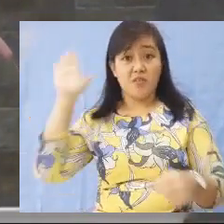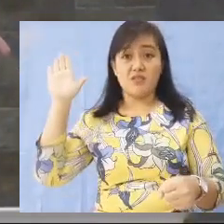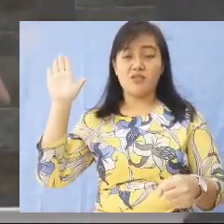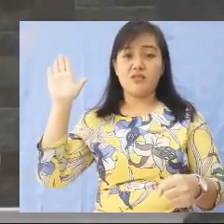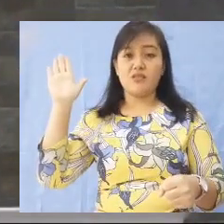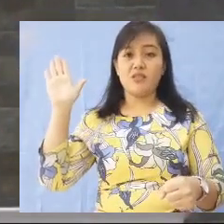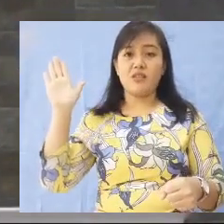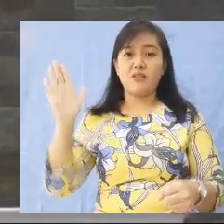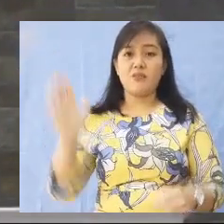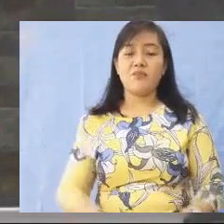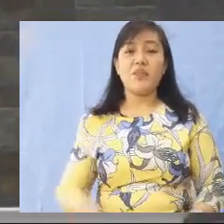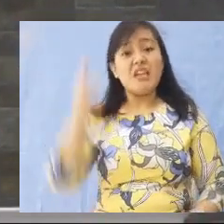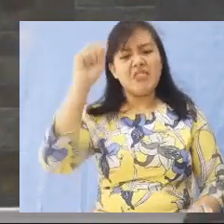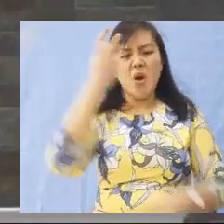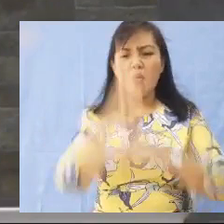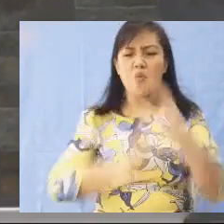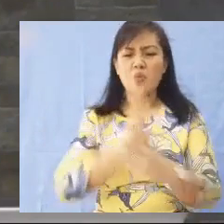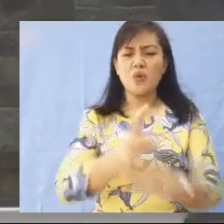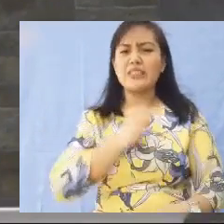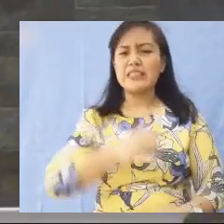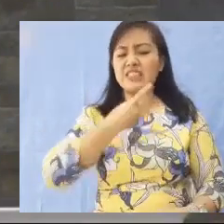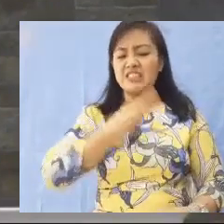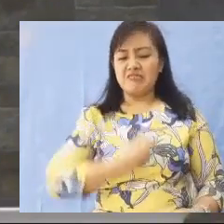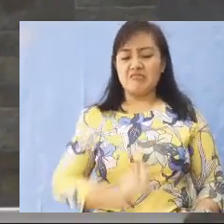The world is discouraged.